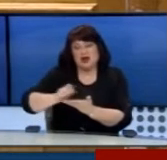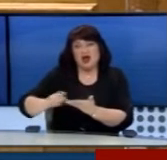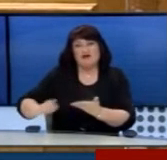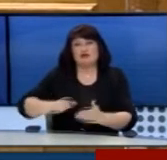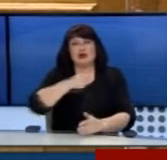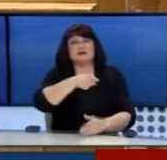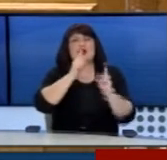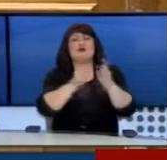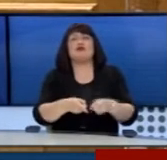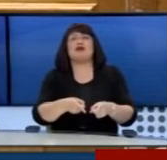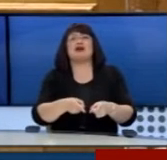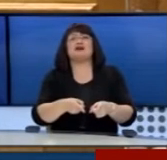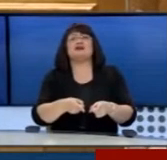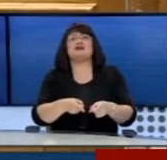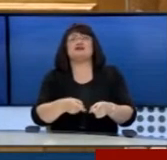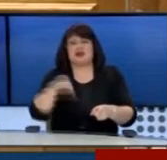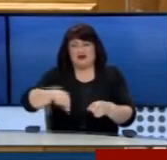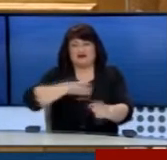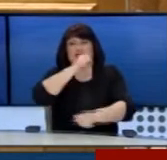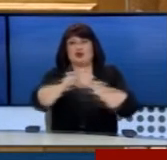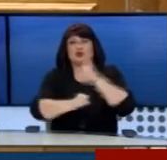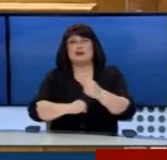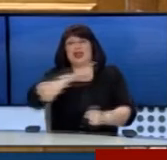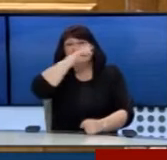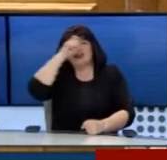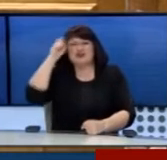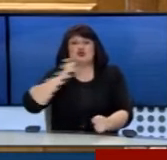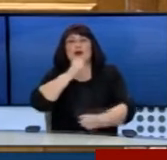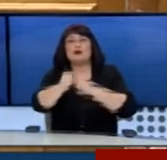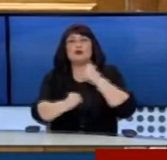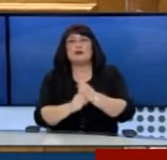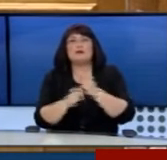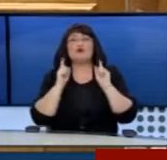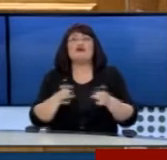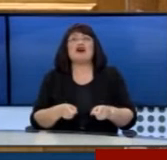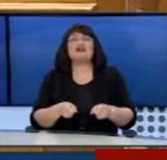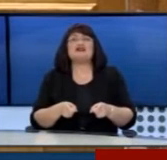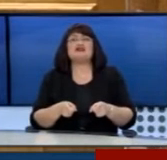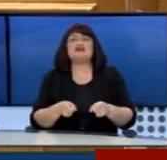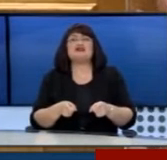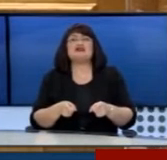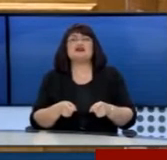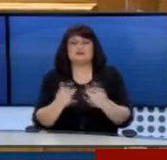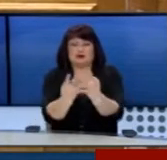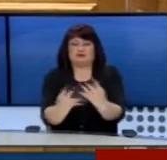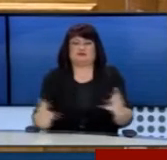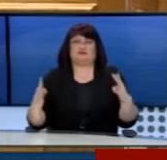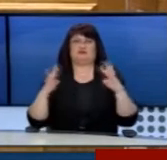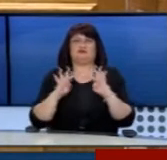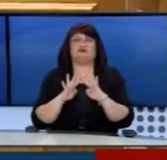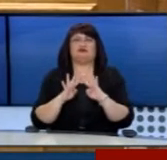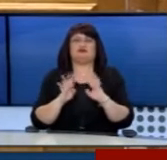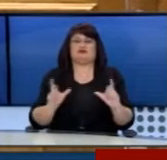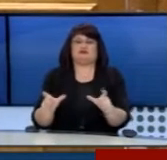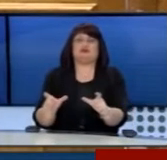εσείς αποφασίσατε να απλώσετε αυτή τη χρονιά, την πιο δύσκολη χρονιά, να απλώσετε ένα σειρματόπλεγμα που